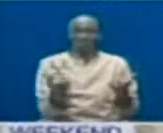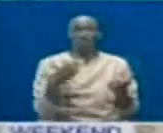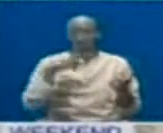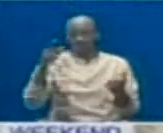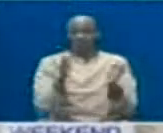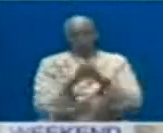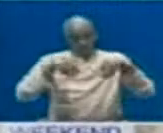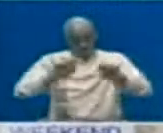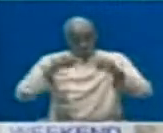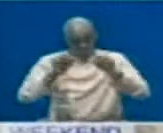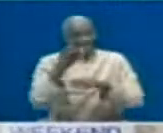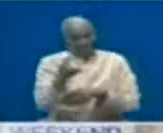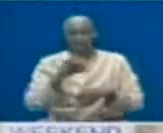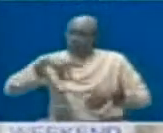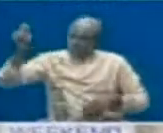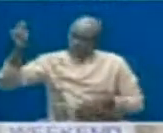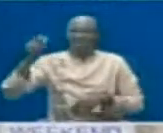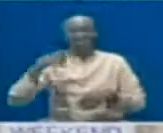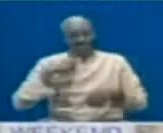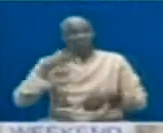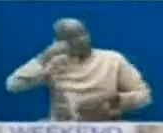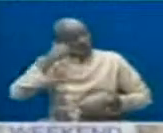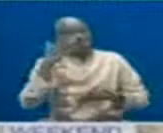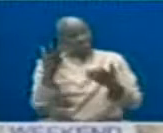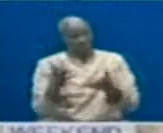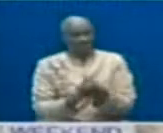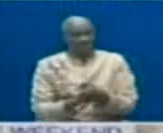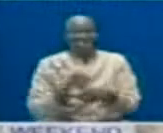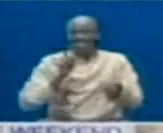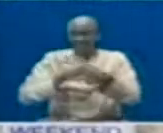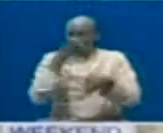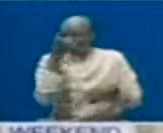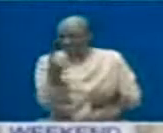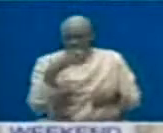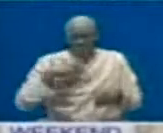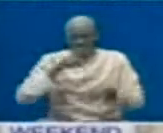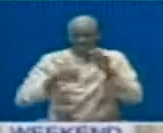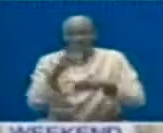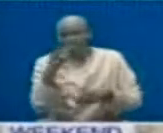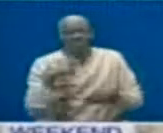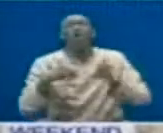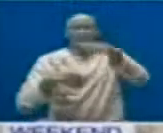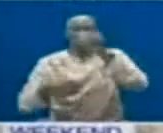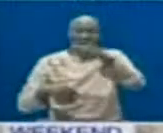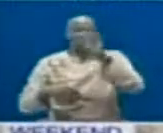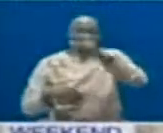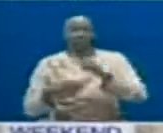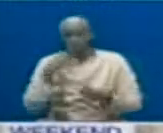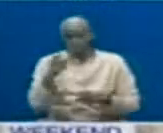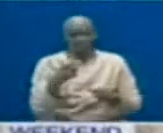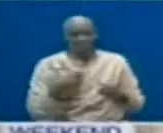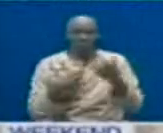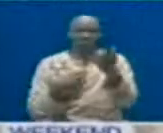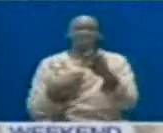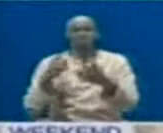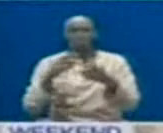utachukua motorbike, wewe utaenda, ukitoka tu unipigie. Nikaenda kama atuo mbili tatu hivi, akaniita akaniambia, akanipea 1000,